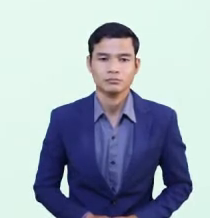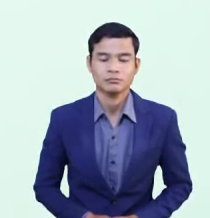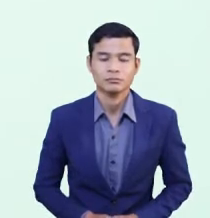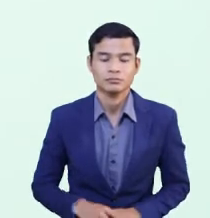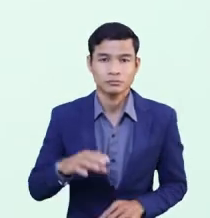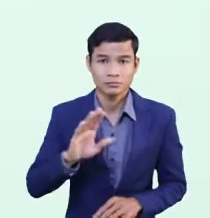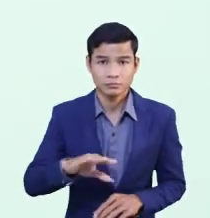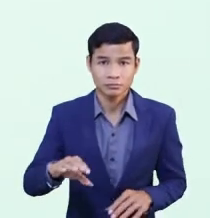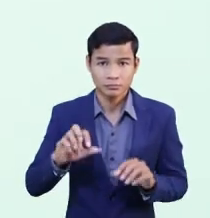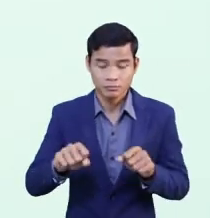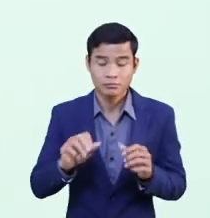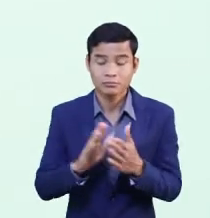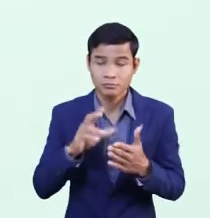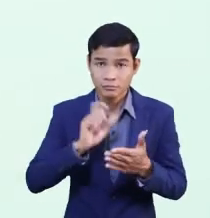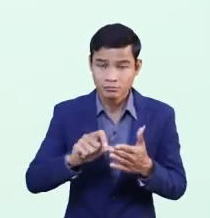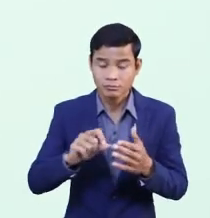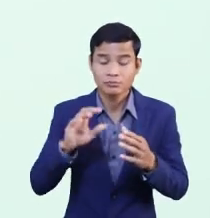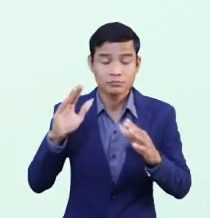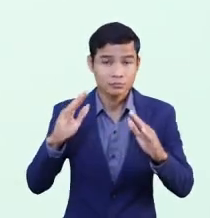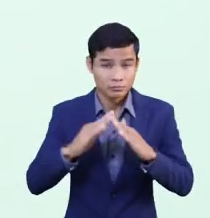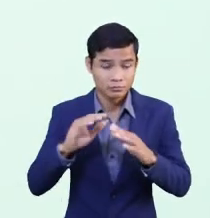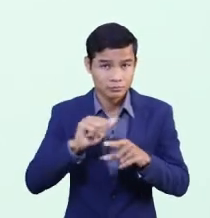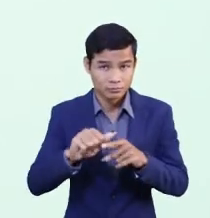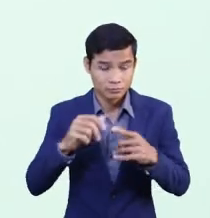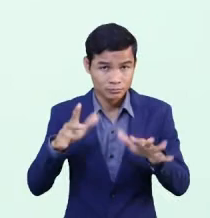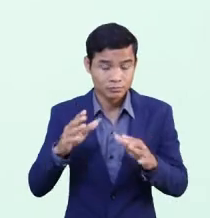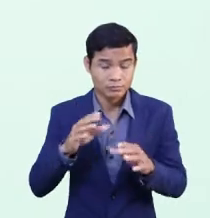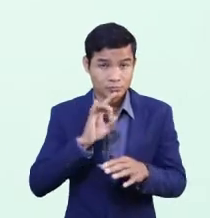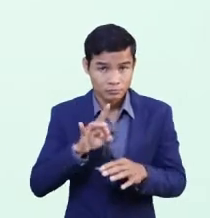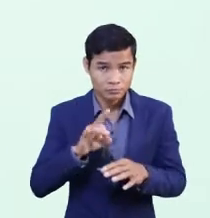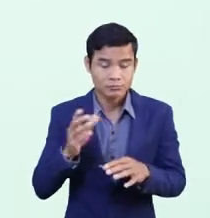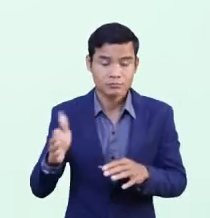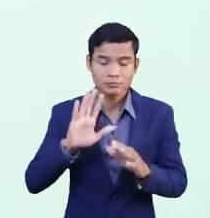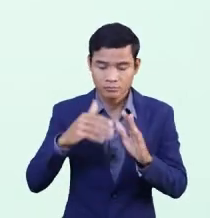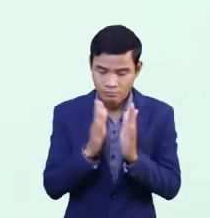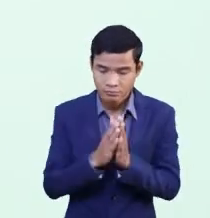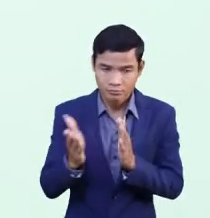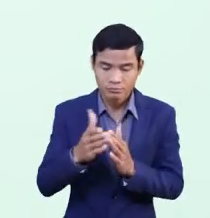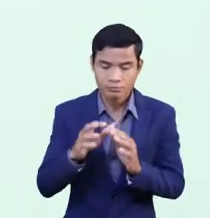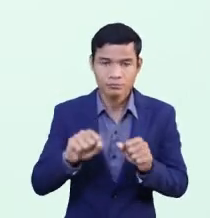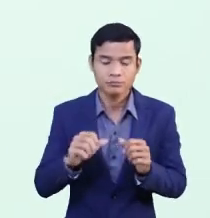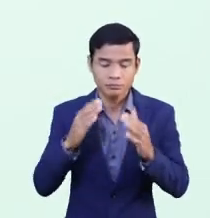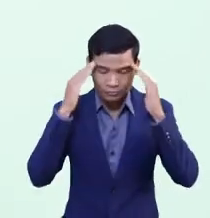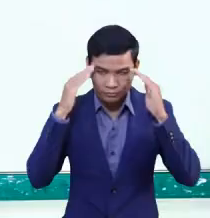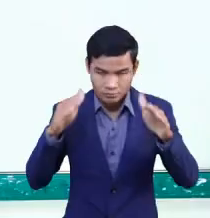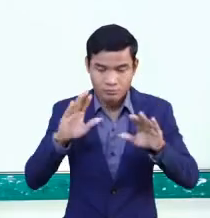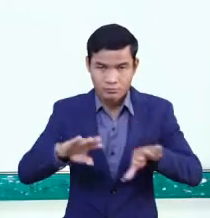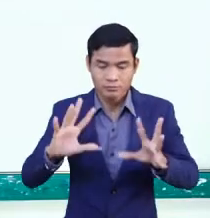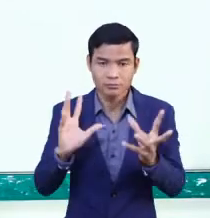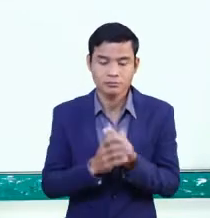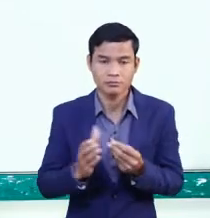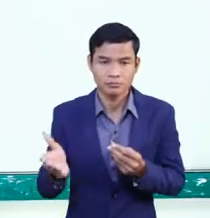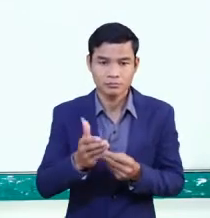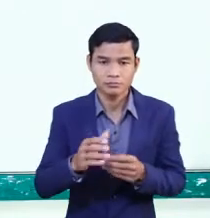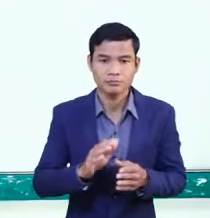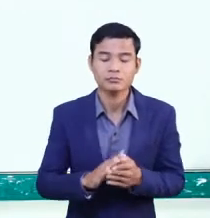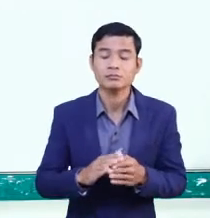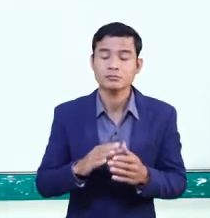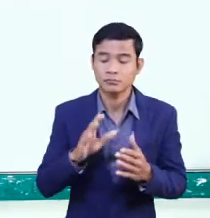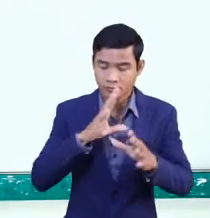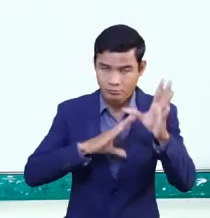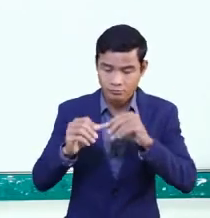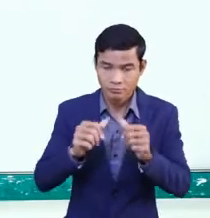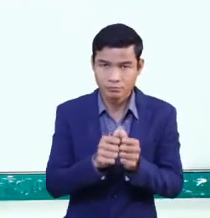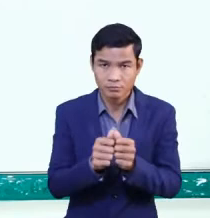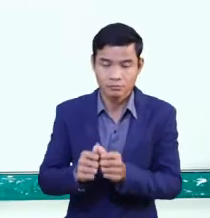តោះអញ្ចឹងកូនបានកាត់វិការផ្ទះរួចរាល់ហើយទាំងអស់គ្នាមែនទេកូនចាអរគុណច្រើនសម្រាប់ការយកចិត្តទុកដាក់របស់កូនទាំងអស់គ្នាក្នុងការរៀន